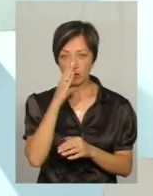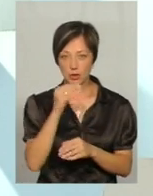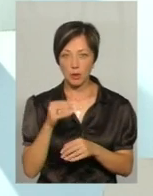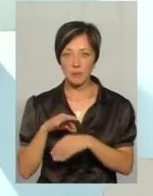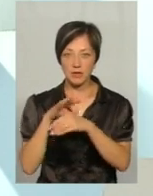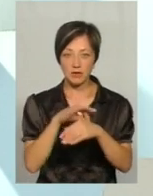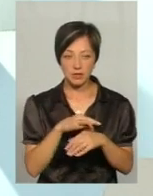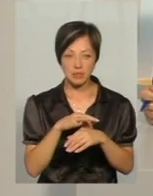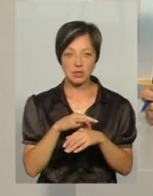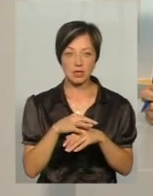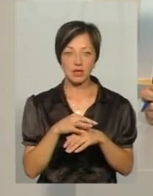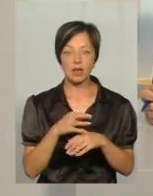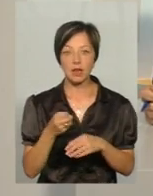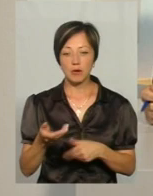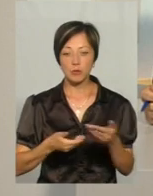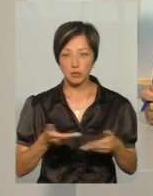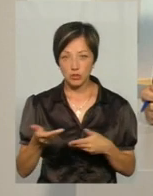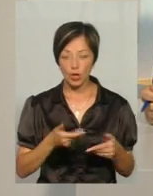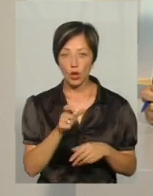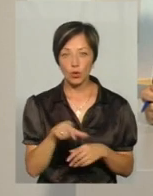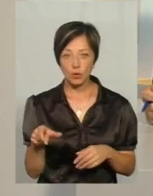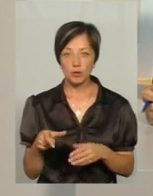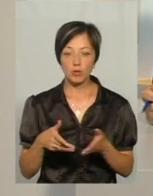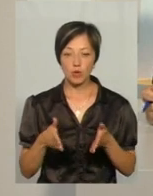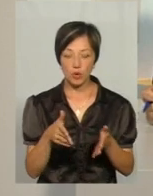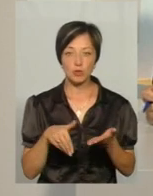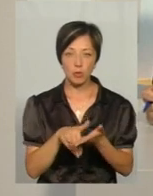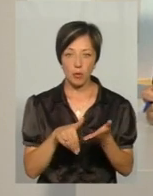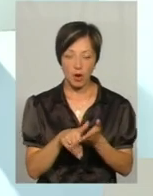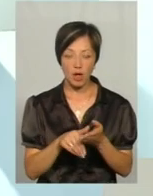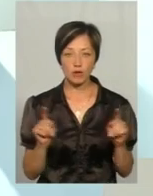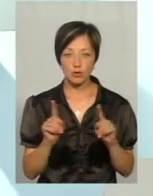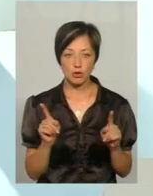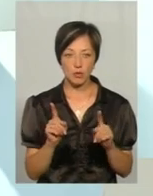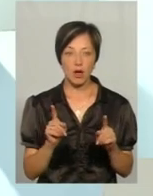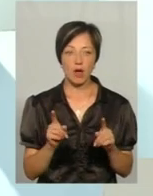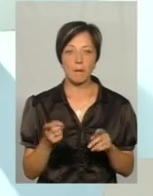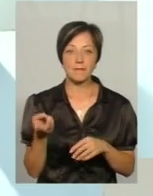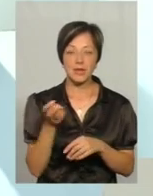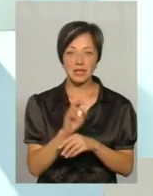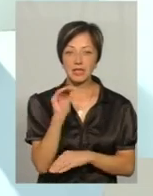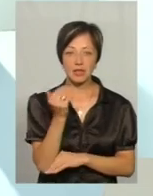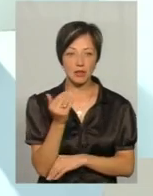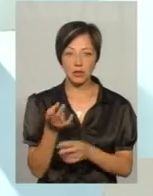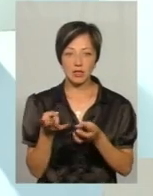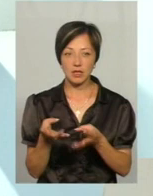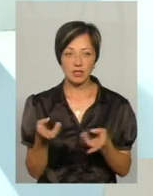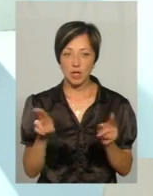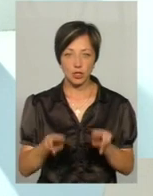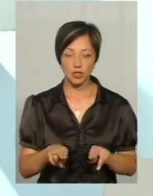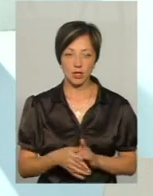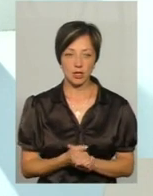її підвіз, а певний час вона йшла. Тобто люди її по дорозі там допомагали для того, щоб вона добралася, але вона дитину не